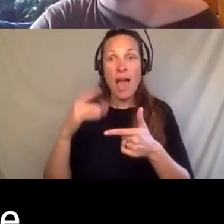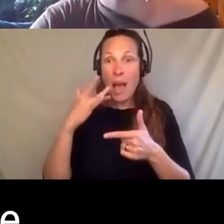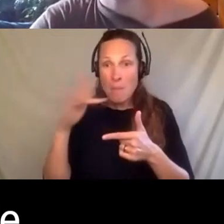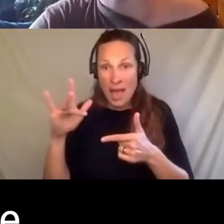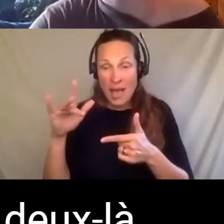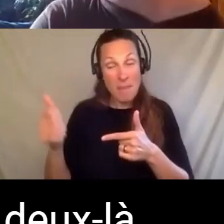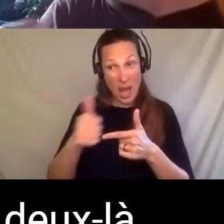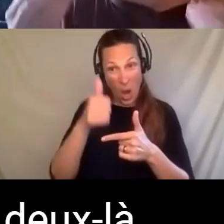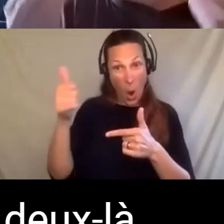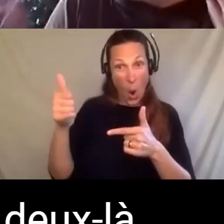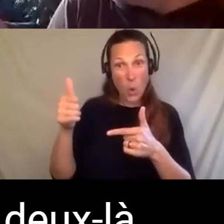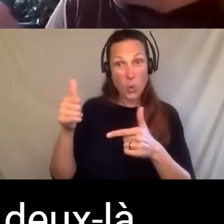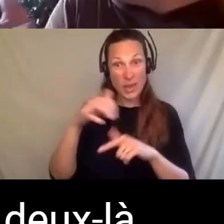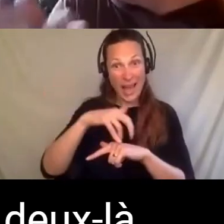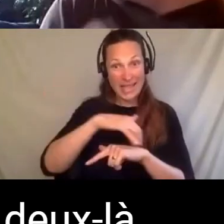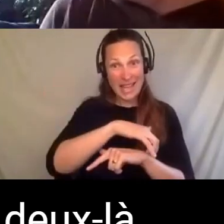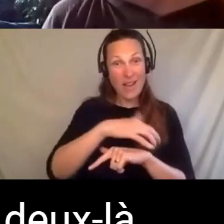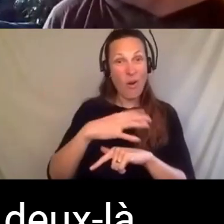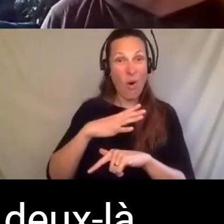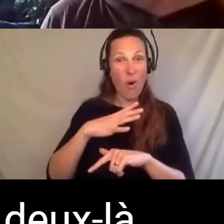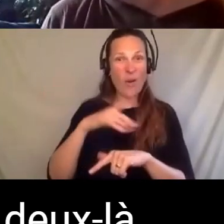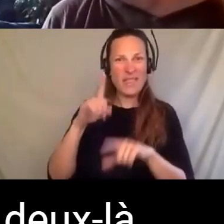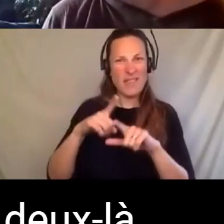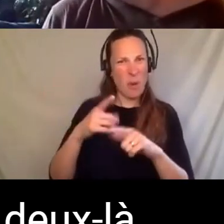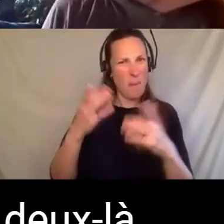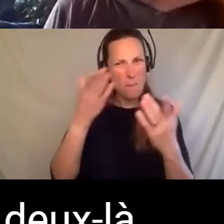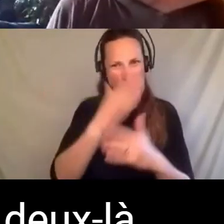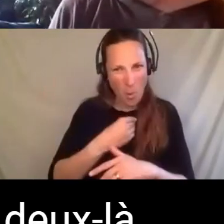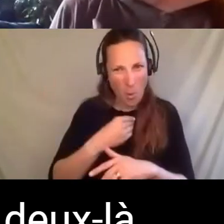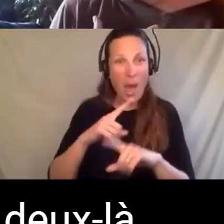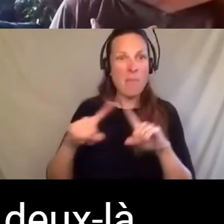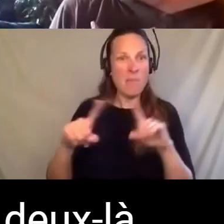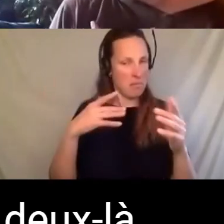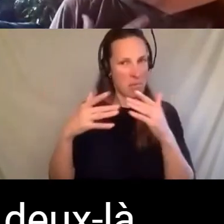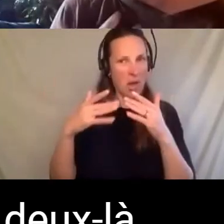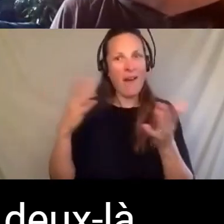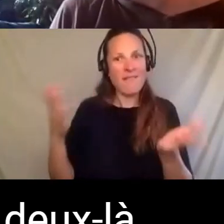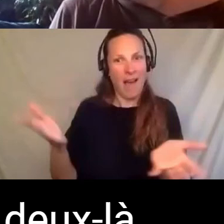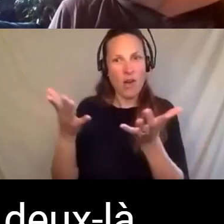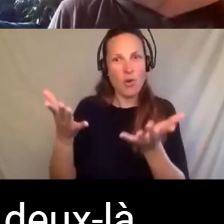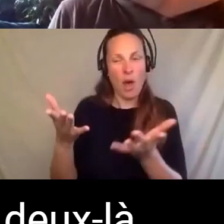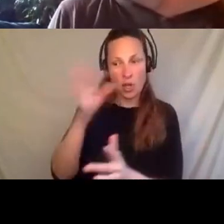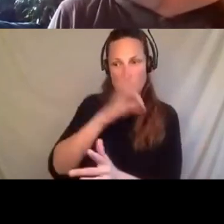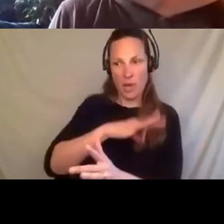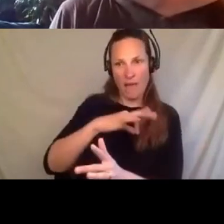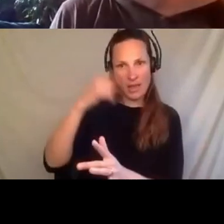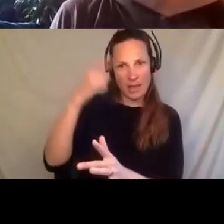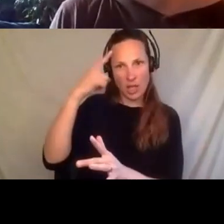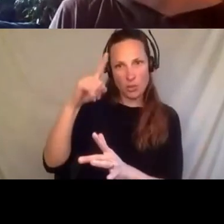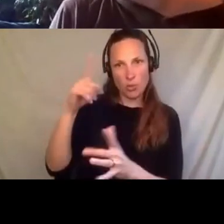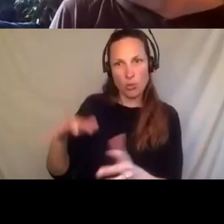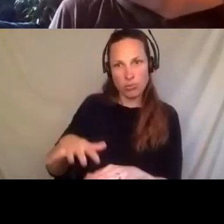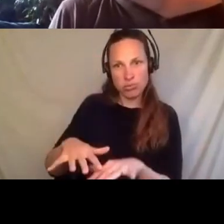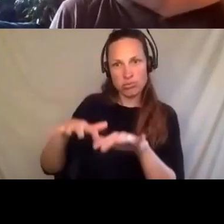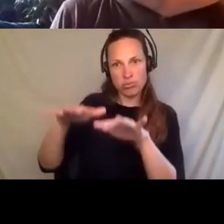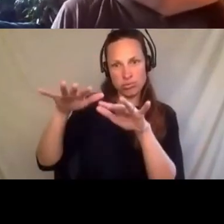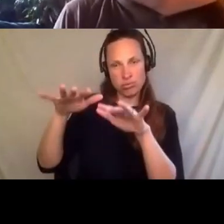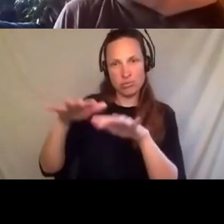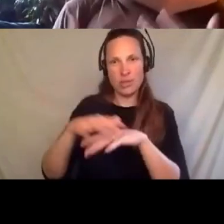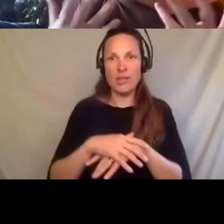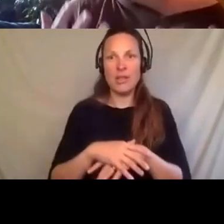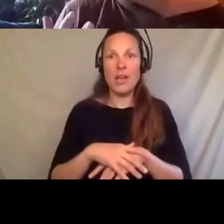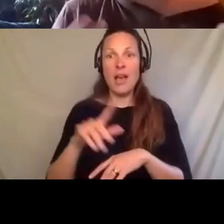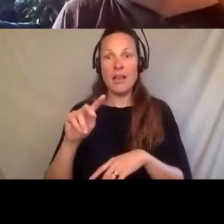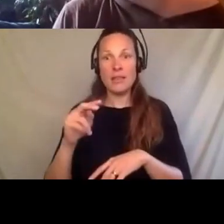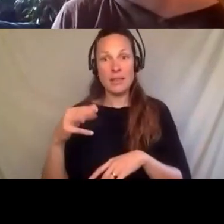insectes pollinisateurs qui sont peut-être moins mignons que ces deux-là, mais sont très bénéfiques. Alors, on veut les attirer. Et donc, le